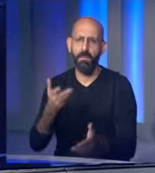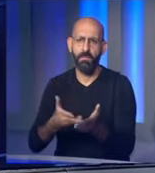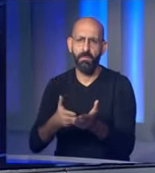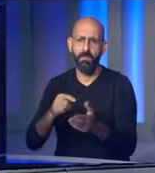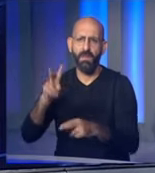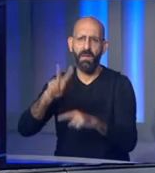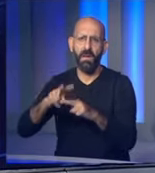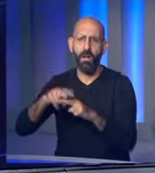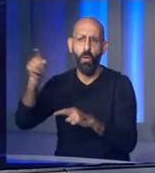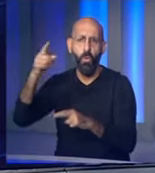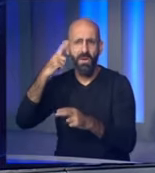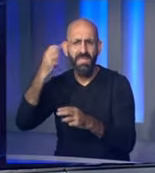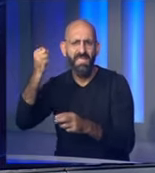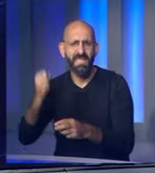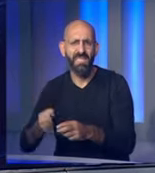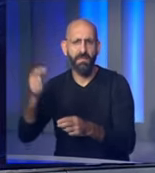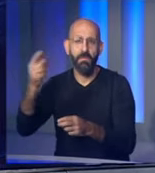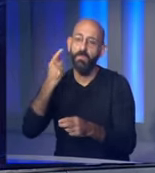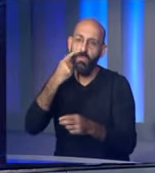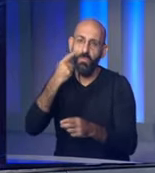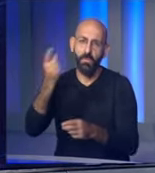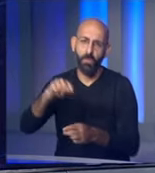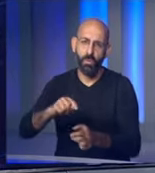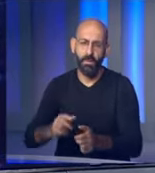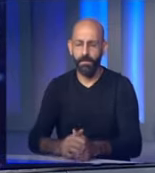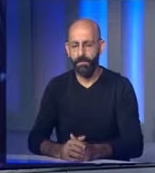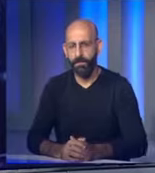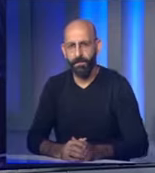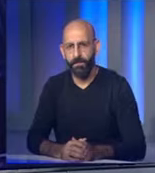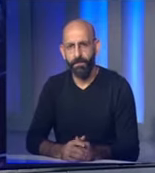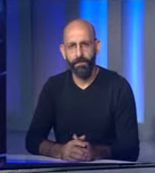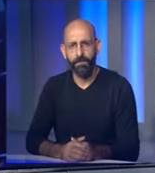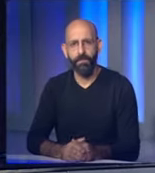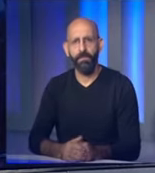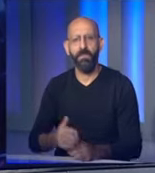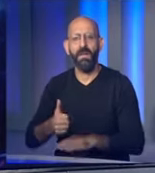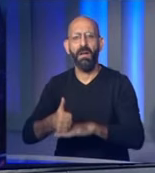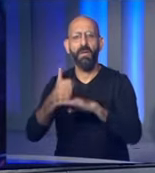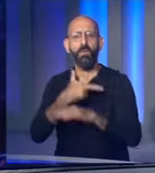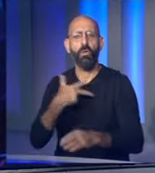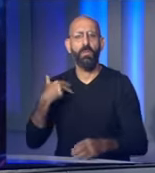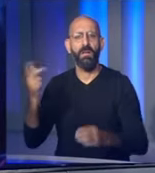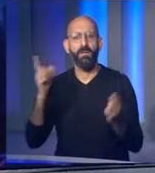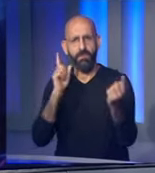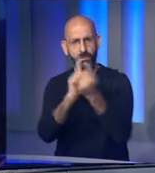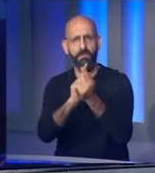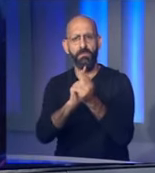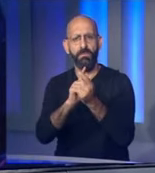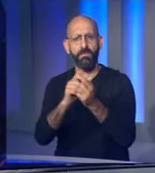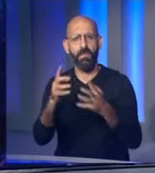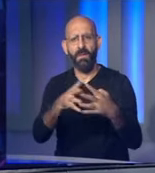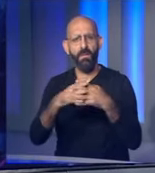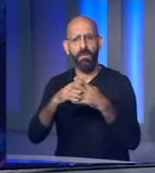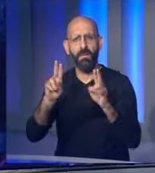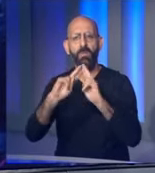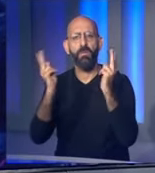قائلا انها ليست المره الاولى التي ينكر فيها الاسرائيليون تعهداتهم والى دارت رئيس الحكومه نجيب مقاط انتقل